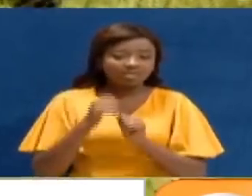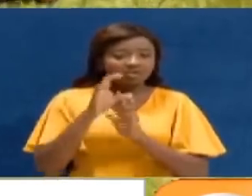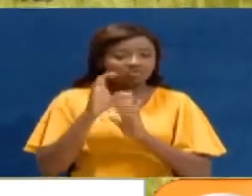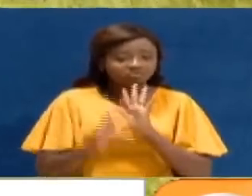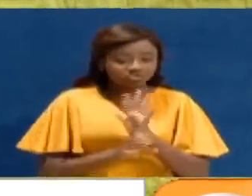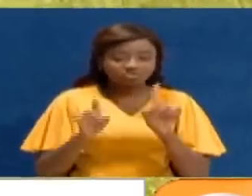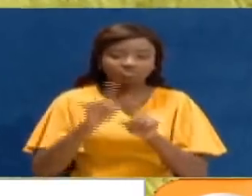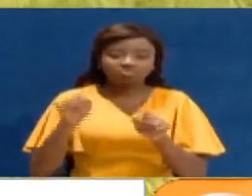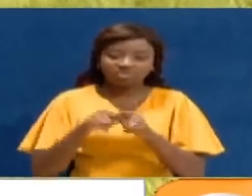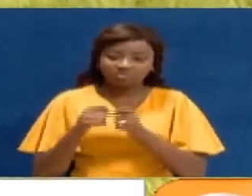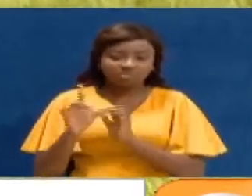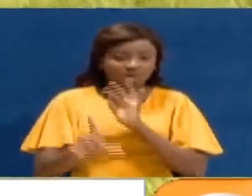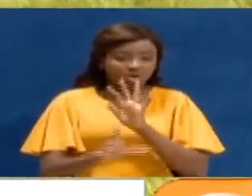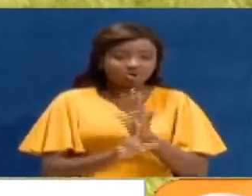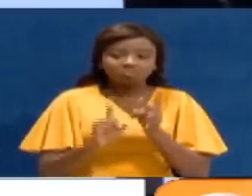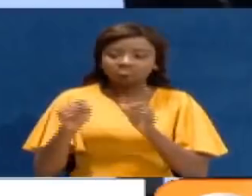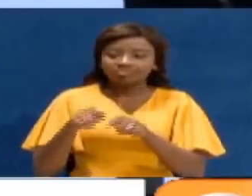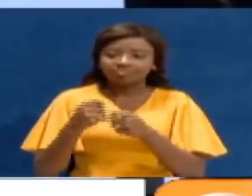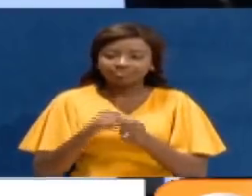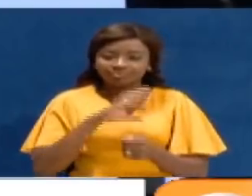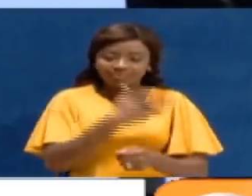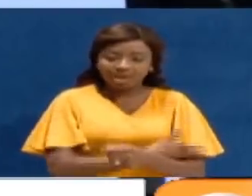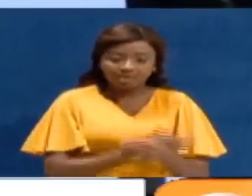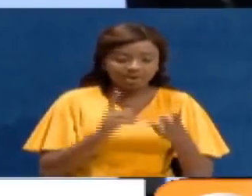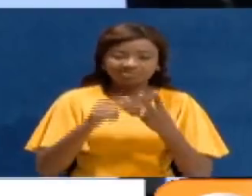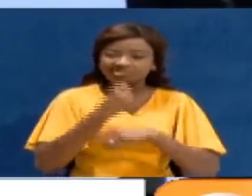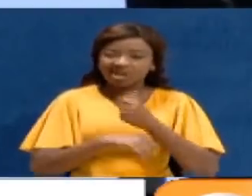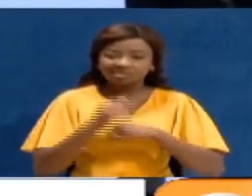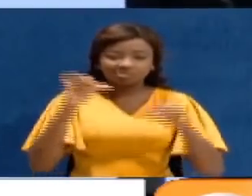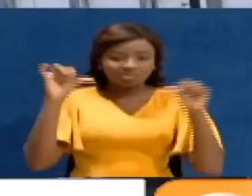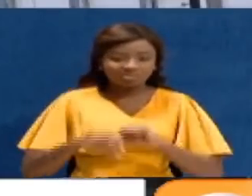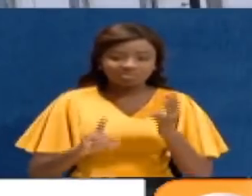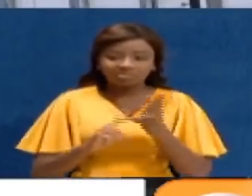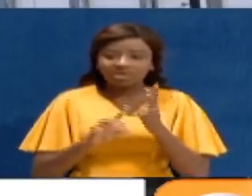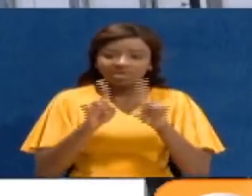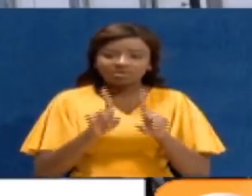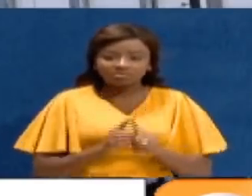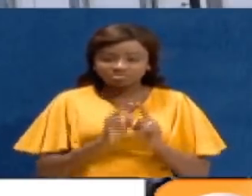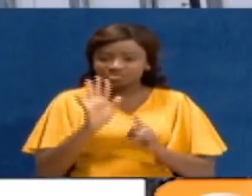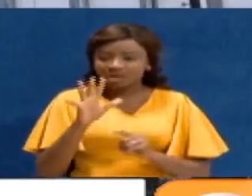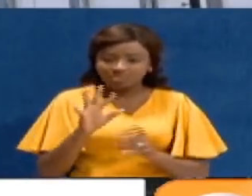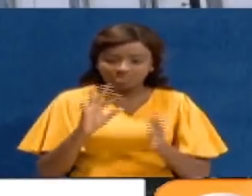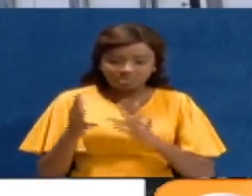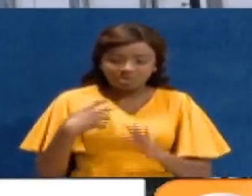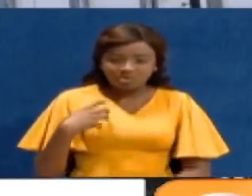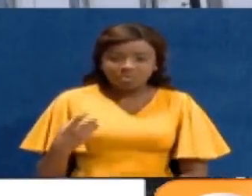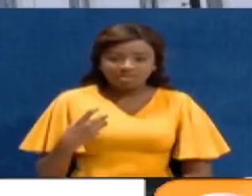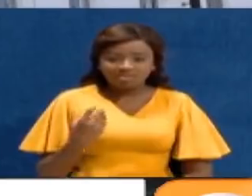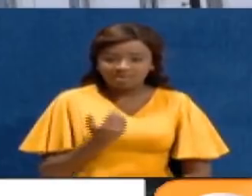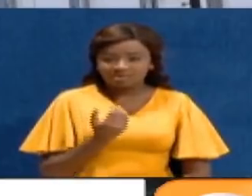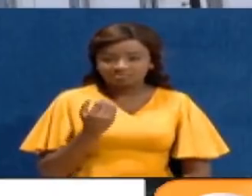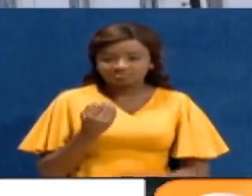kwa ujumla, utumizi mbaya wa mamlaka, utovu wa nidhamu, pamoja na madai ya ufujaji wa mali ya